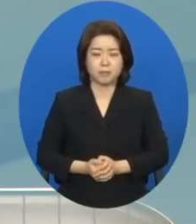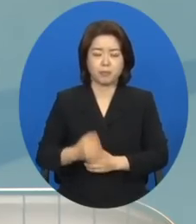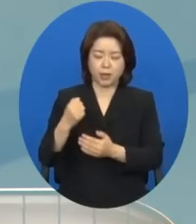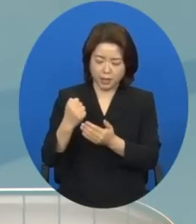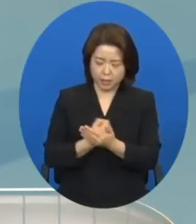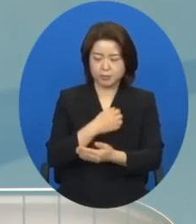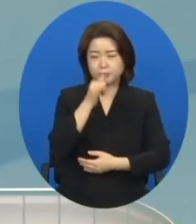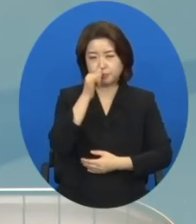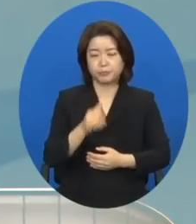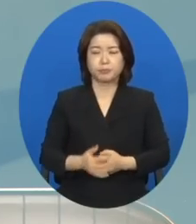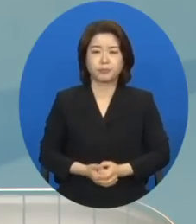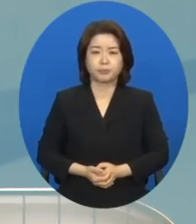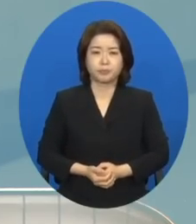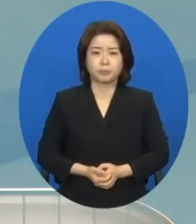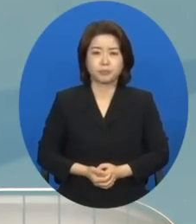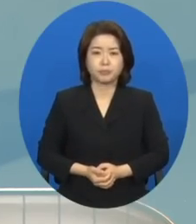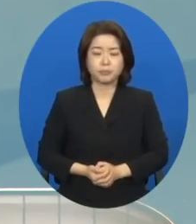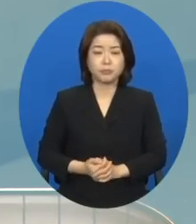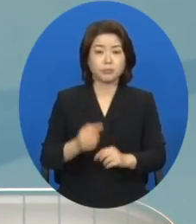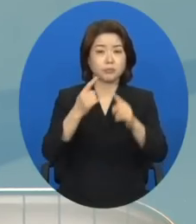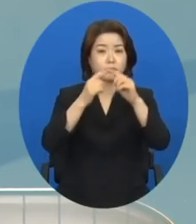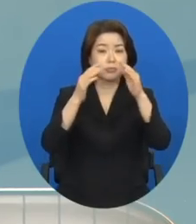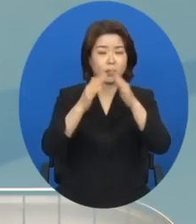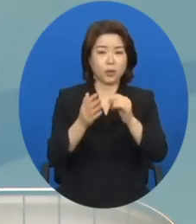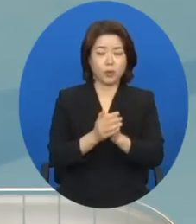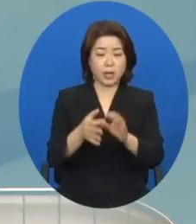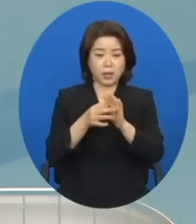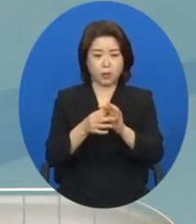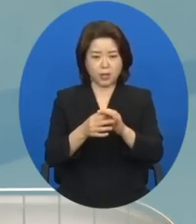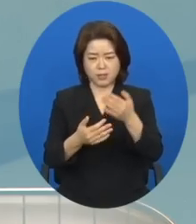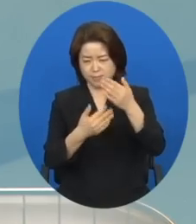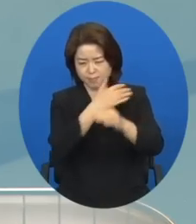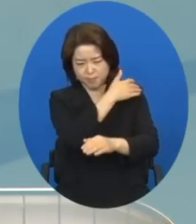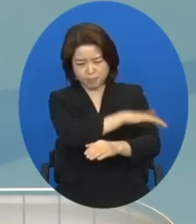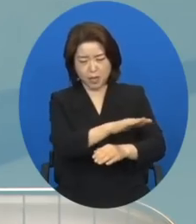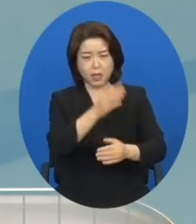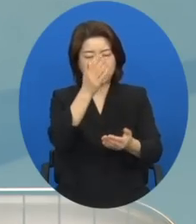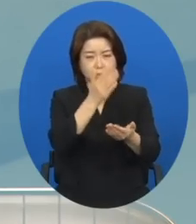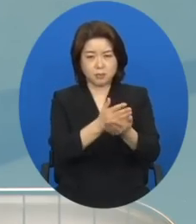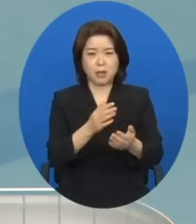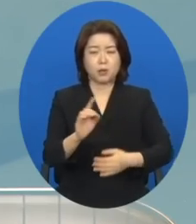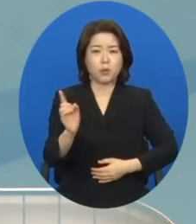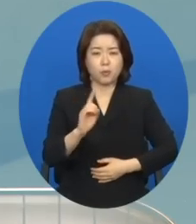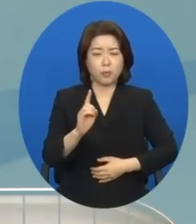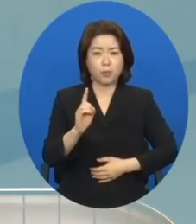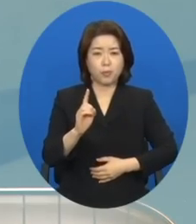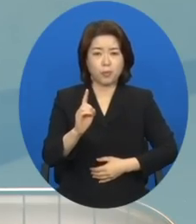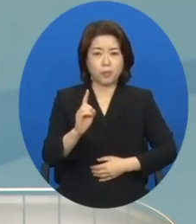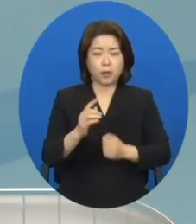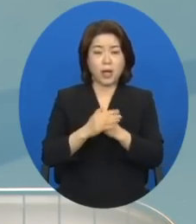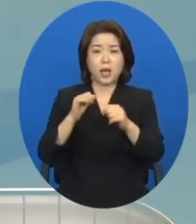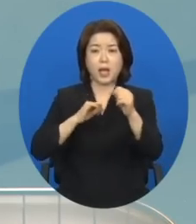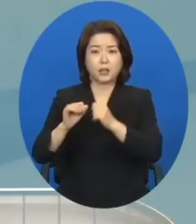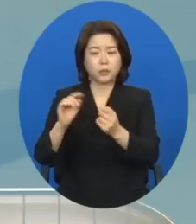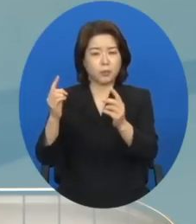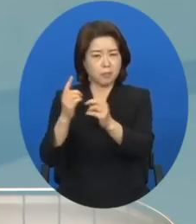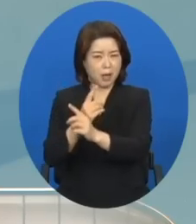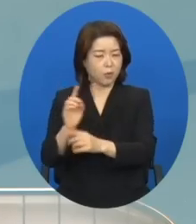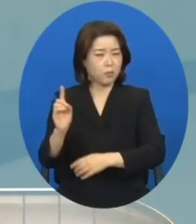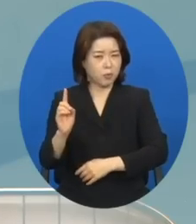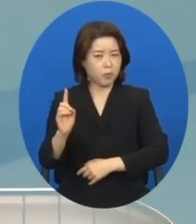아쉬웠어요. 교회가 관계를 끊기보다 이랬다면 어땠을까라는 생각이 들었습니다. 이런